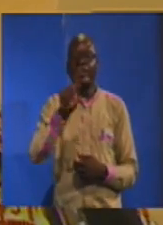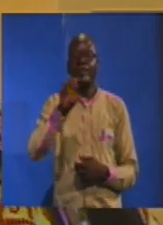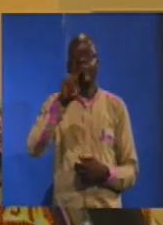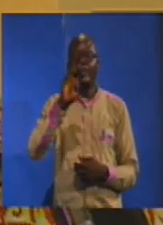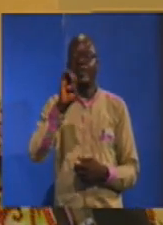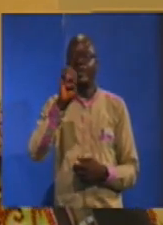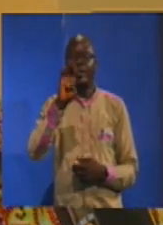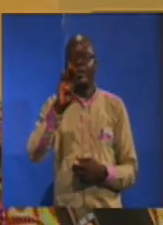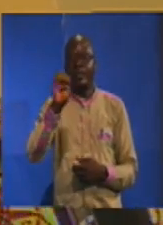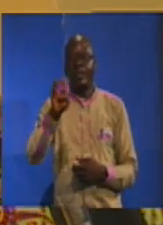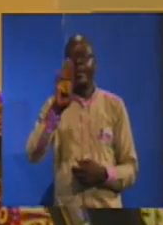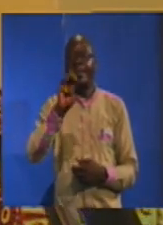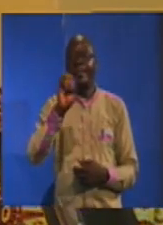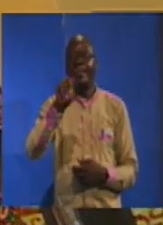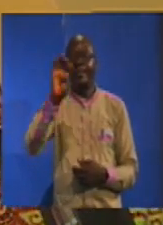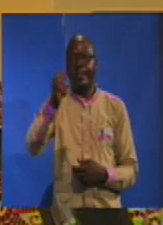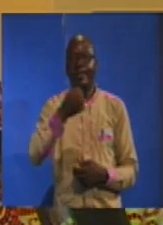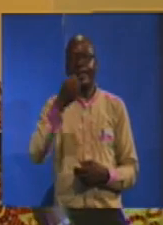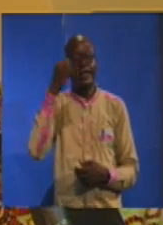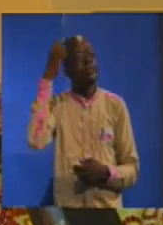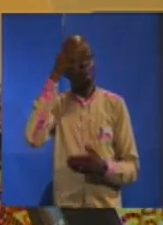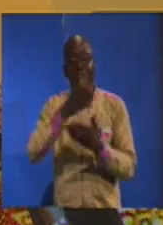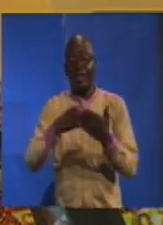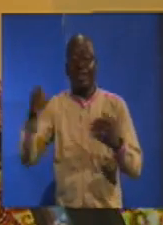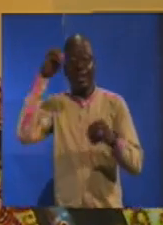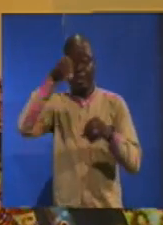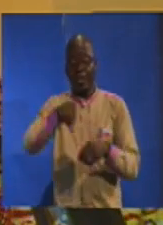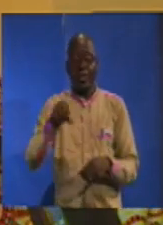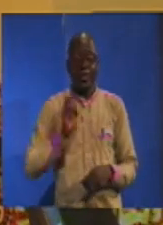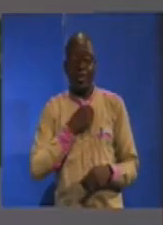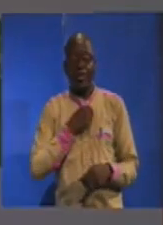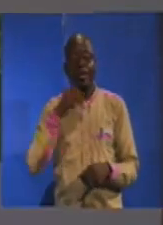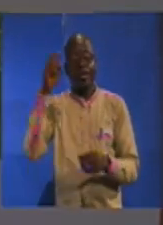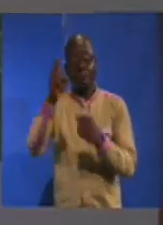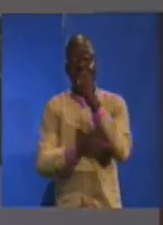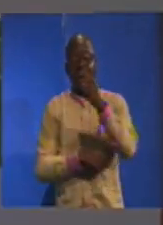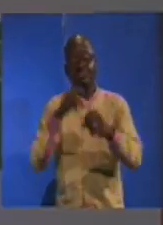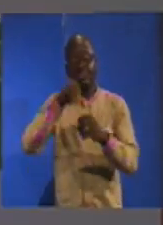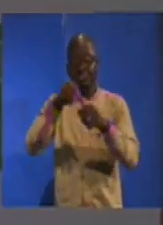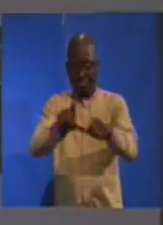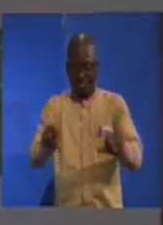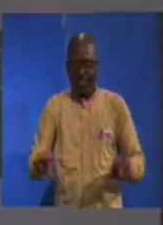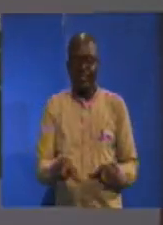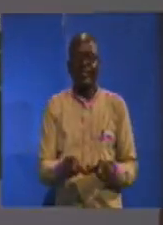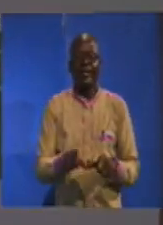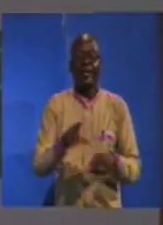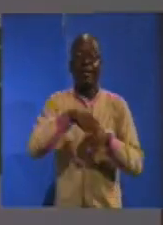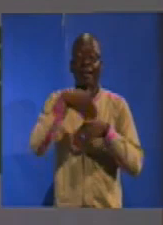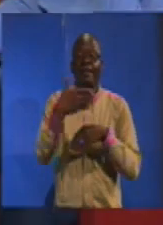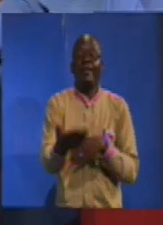le niébé qu'on appelle niébé BT. C'est un niébé qui est résistant à un ravageur qu'on appelle Maruka. Donc. Ensuite, il y a